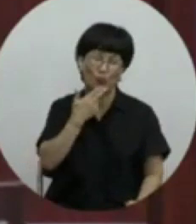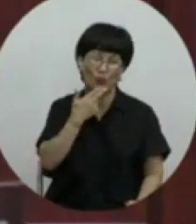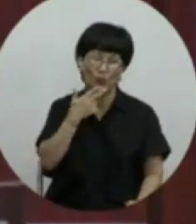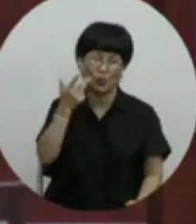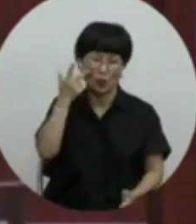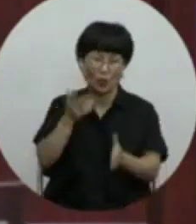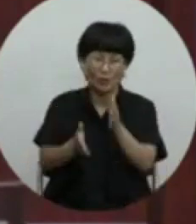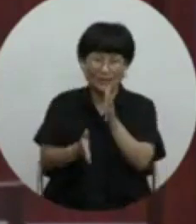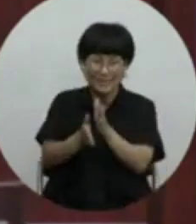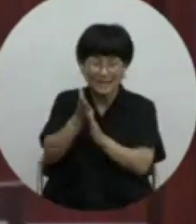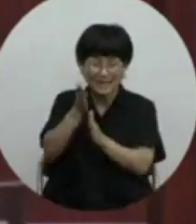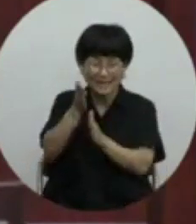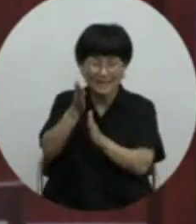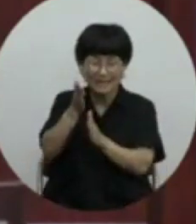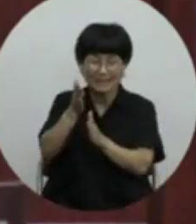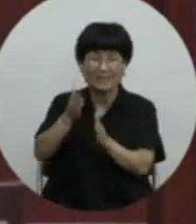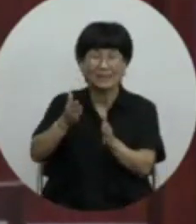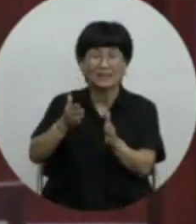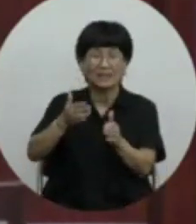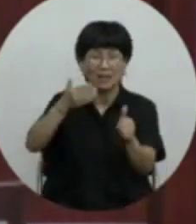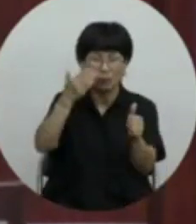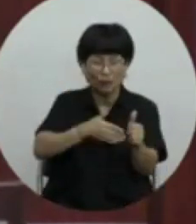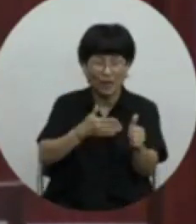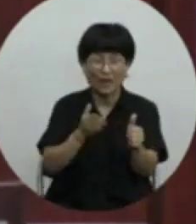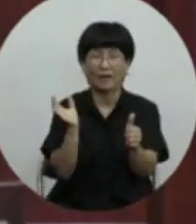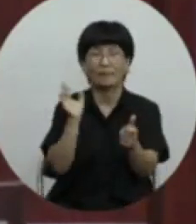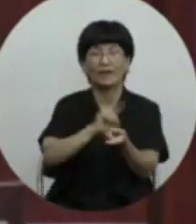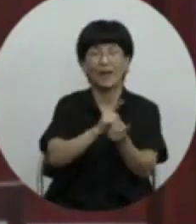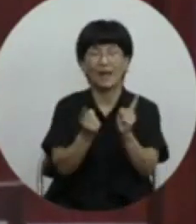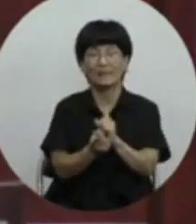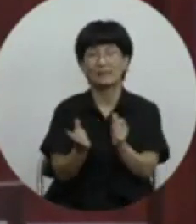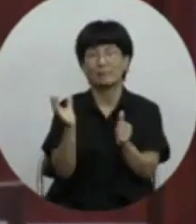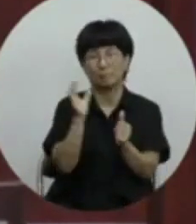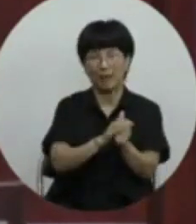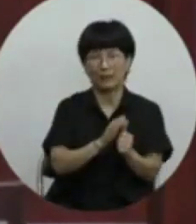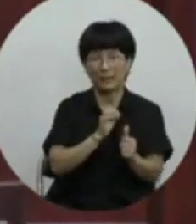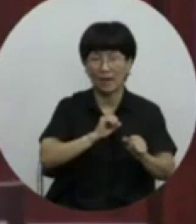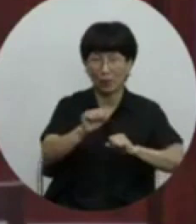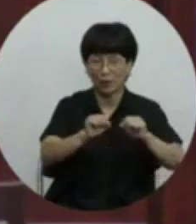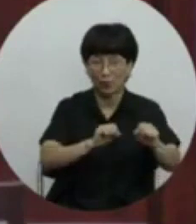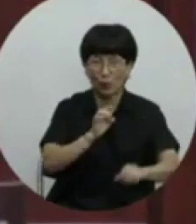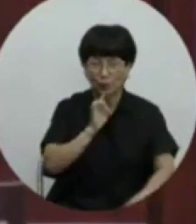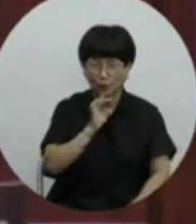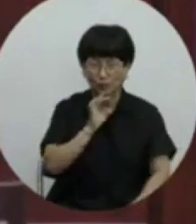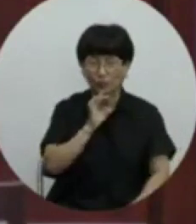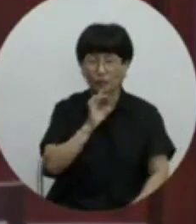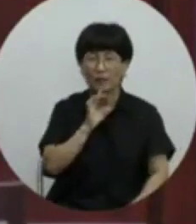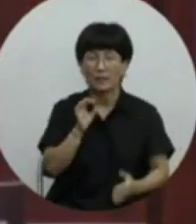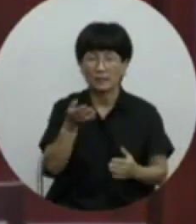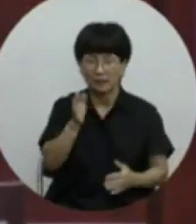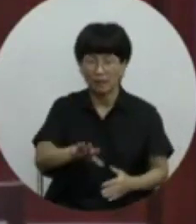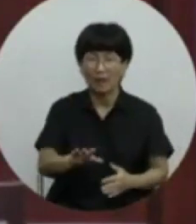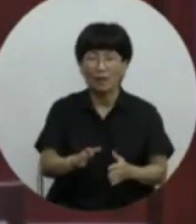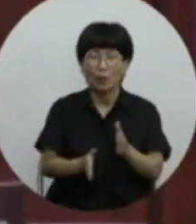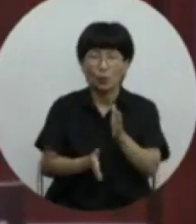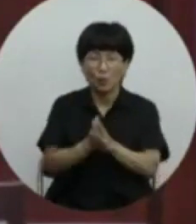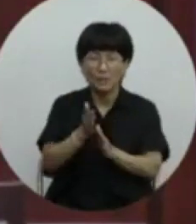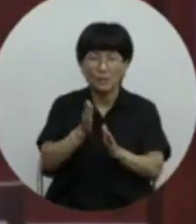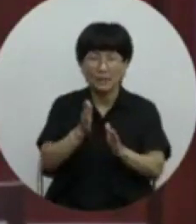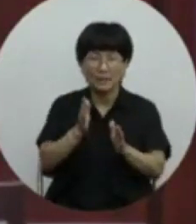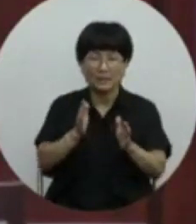공사 발주하는 사항을 대행하는 겁니다. 다만 도시개발사업이라든가 이런 것을